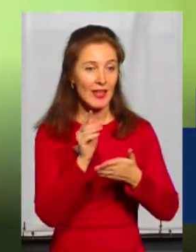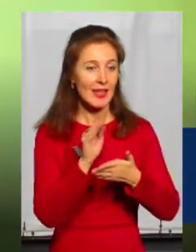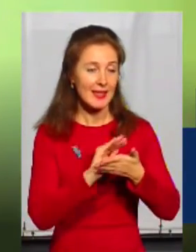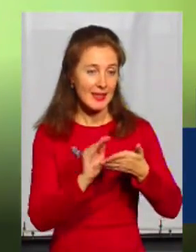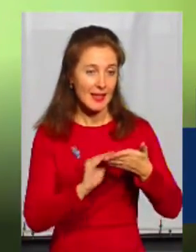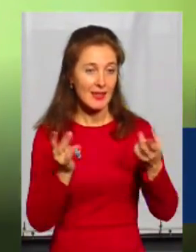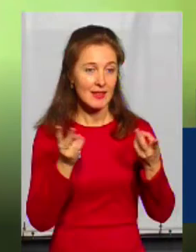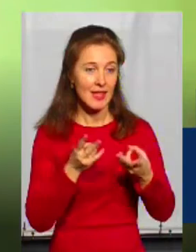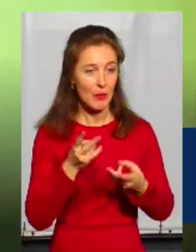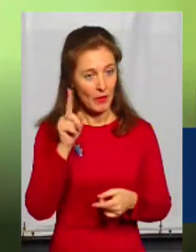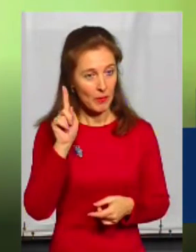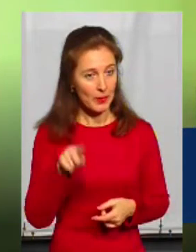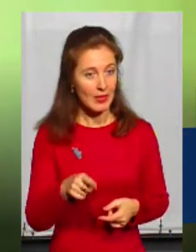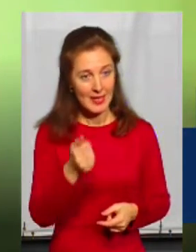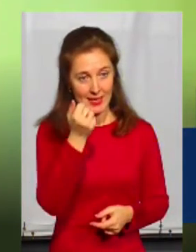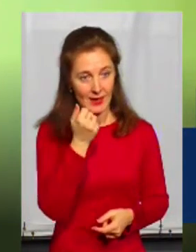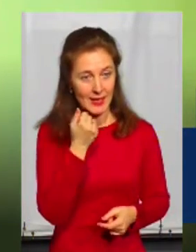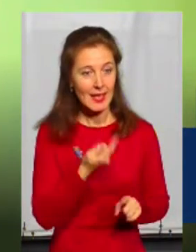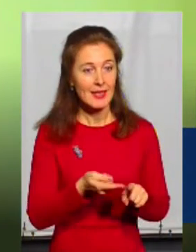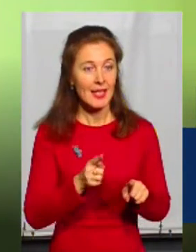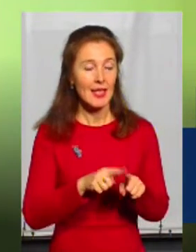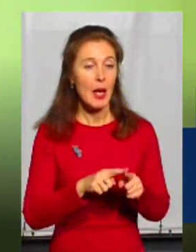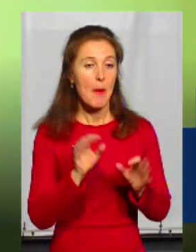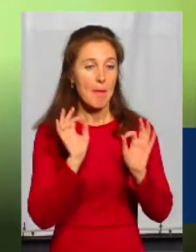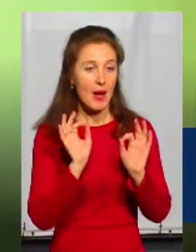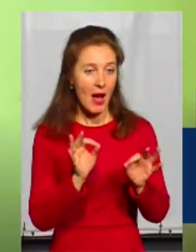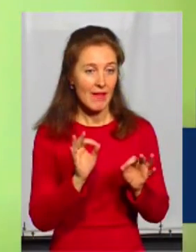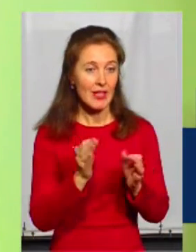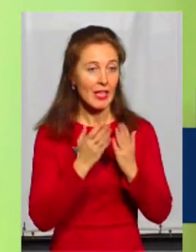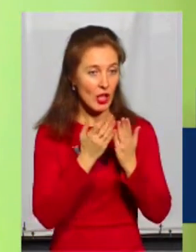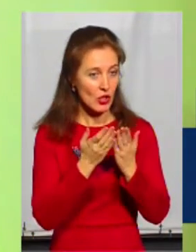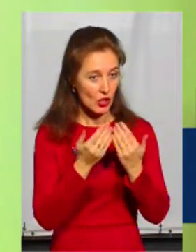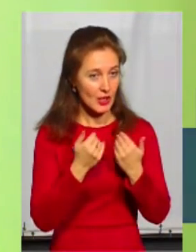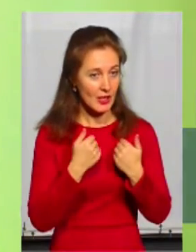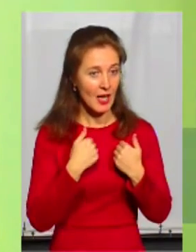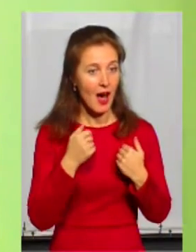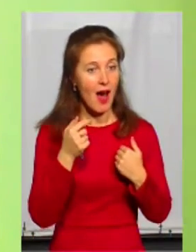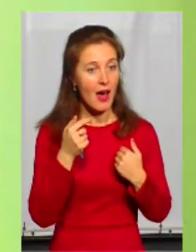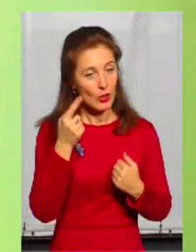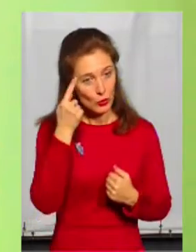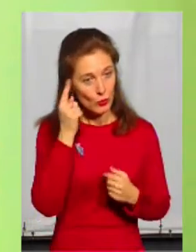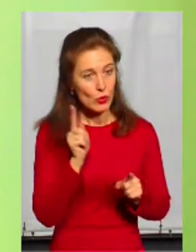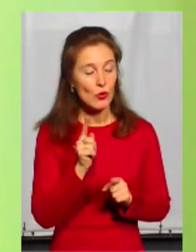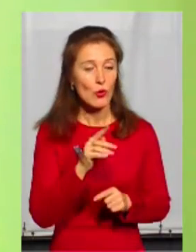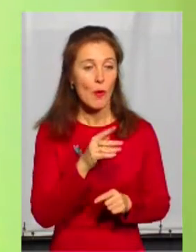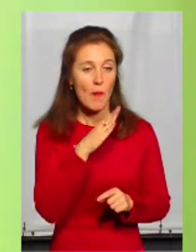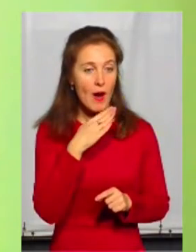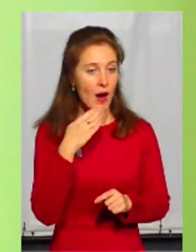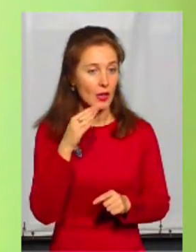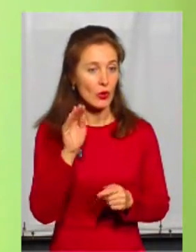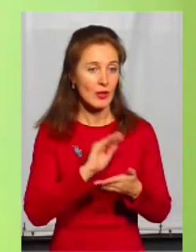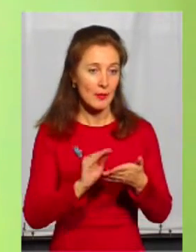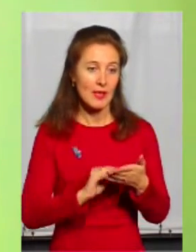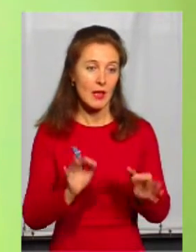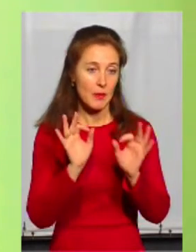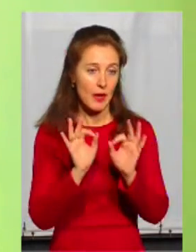мати хист. І тому завдяки ось такій правильній начитці, я гадаю, що більшість українців написало диктант правильно. І пам'ятають